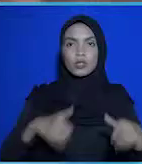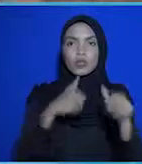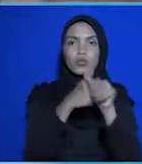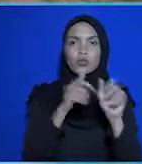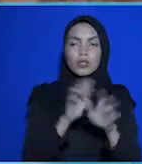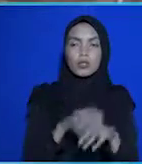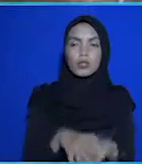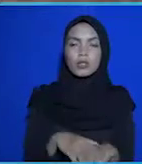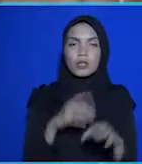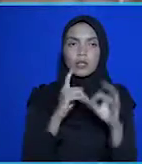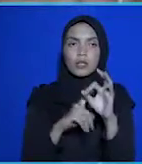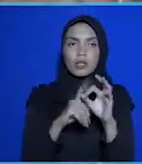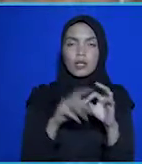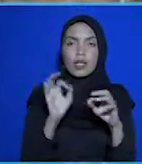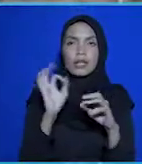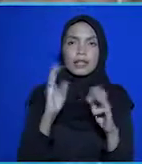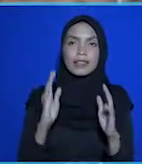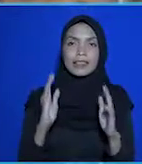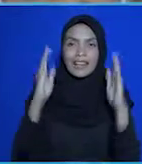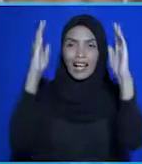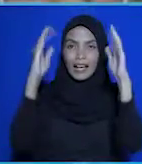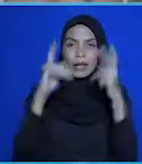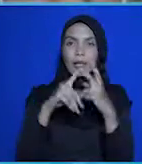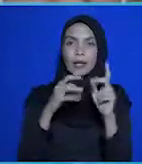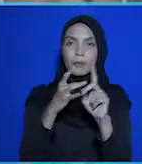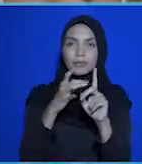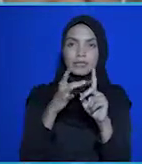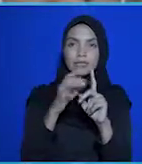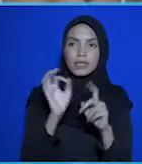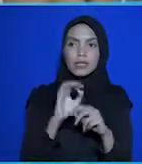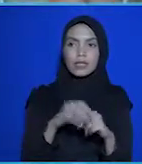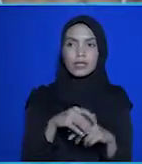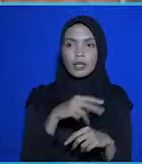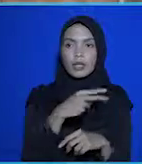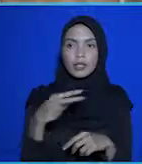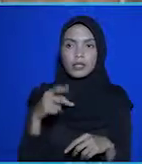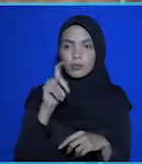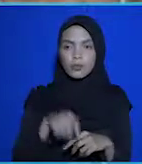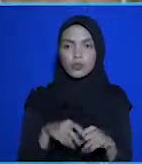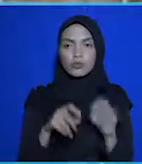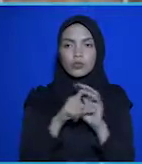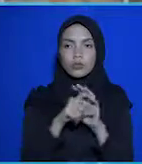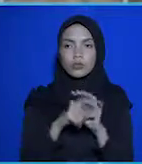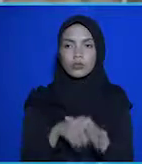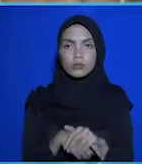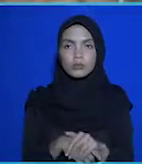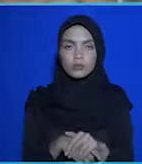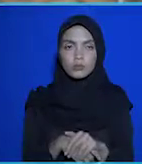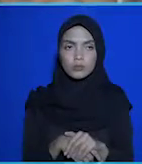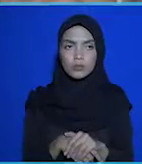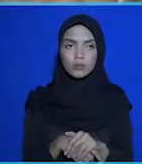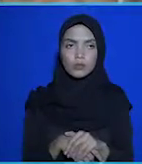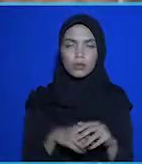ada tiangnya, tidak ada besinya dan sebagainya. Nah, ini memerlukan misalnya walaupun dia hanya retak